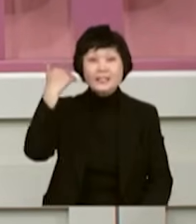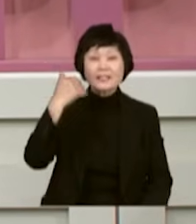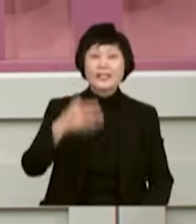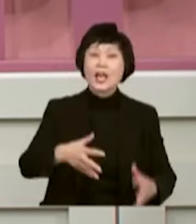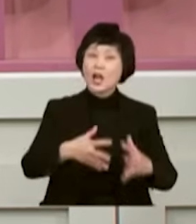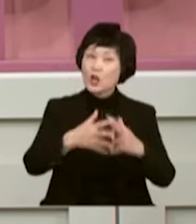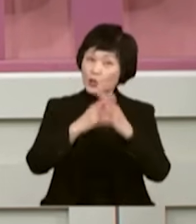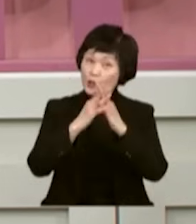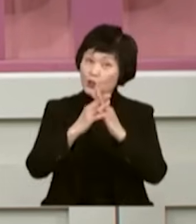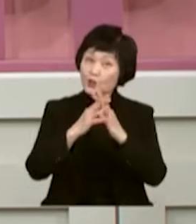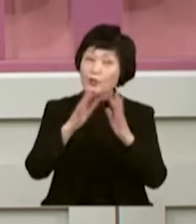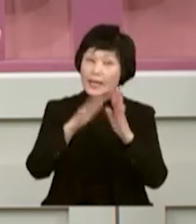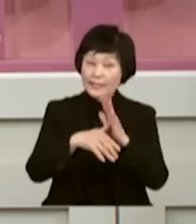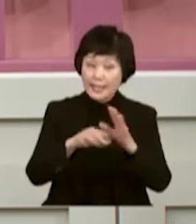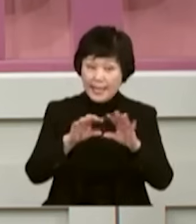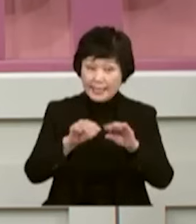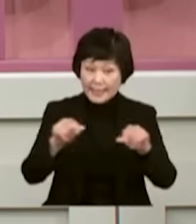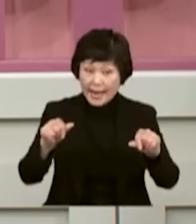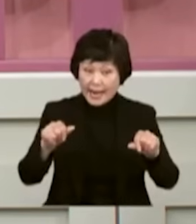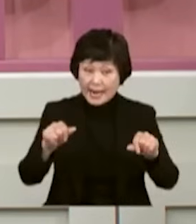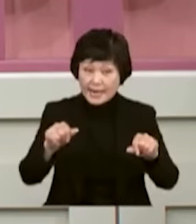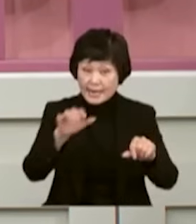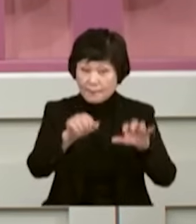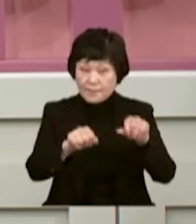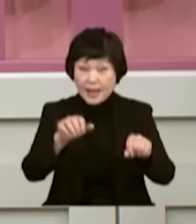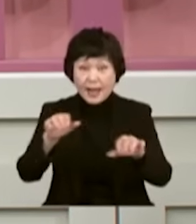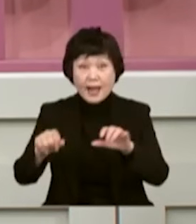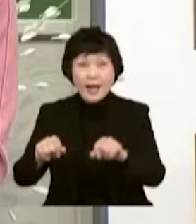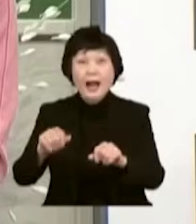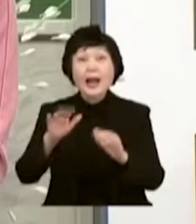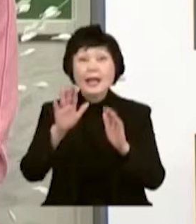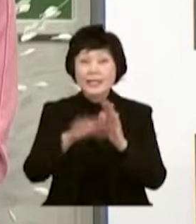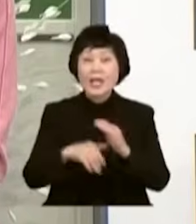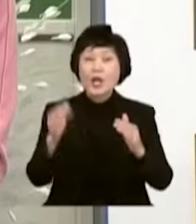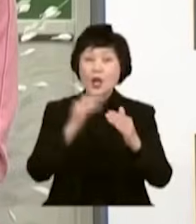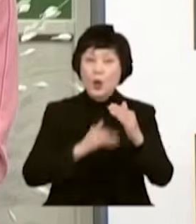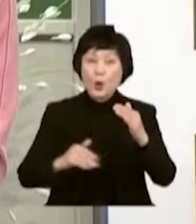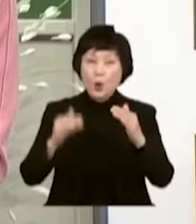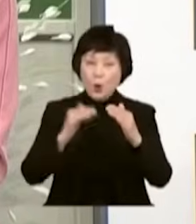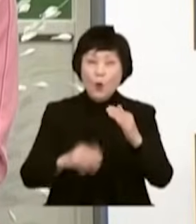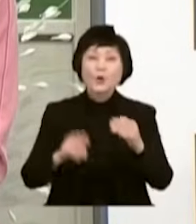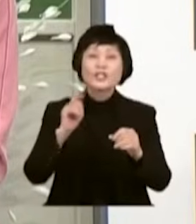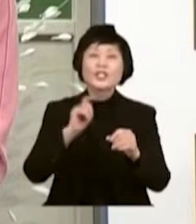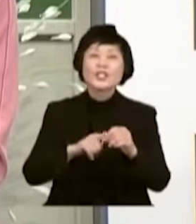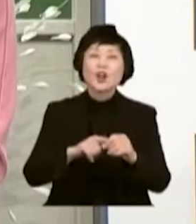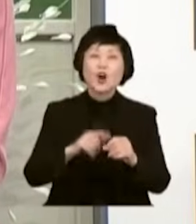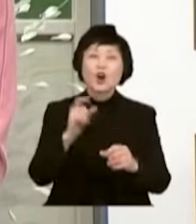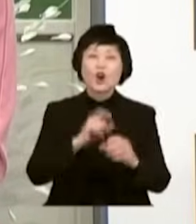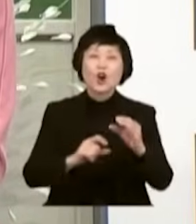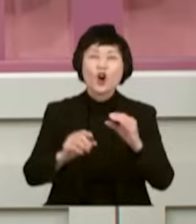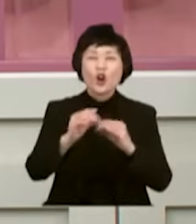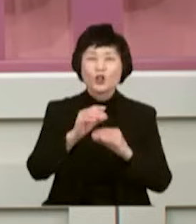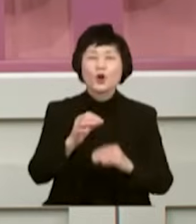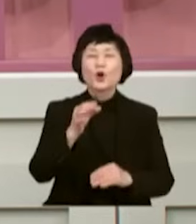공식적으로 그 프리미엄이라는 게 있어요. 그거를 공식적으로 줬거든요. 예, 예, 예. 큰 돈을